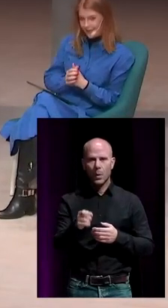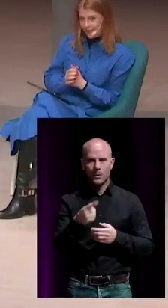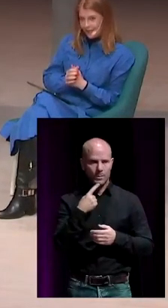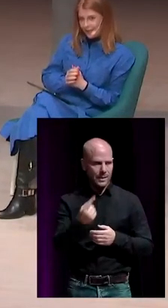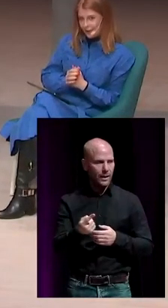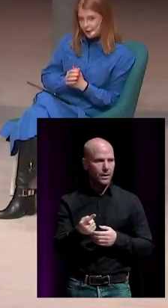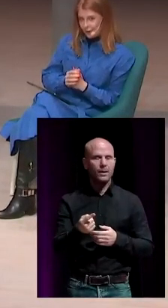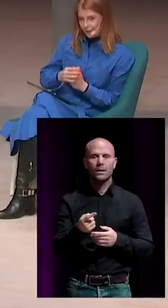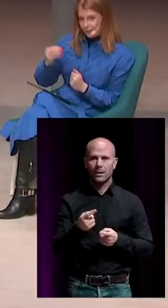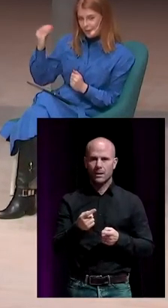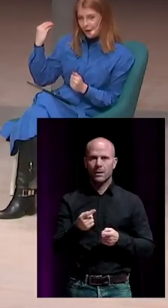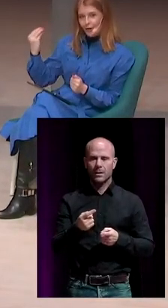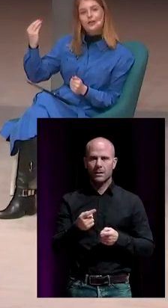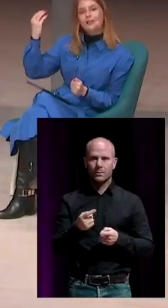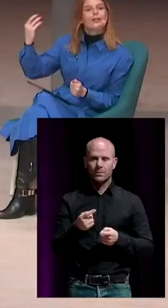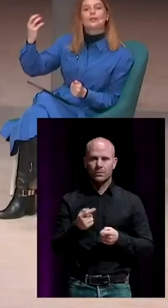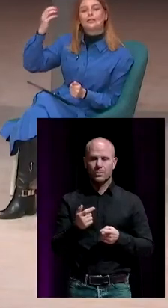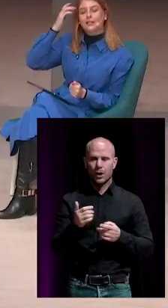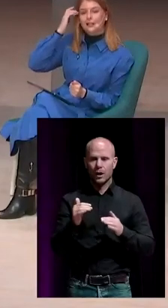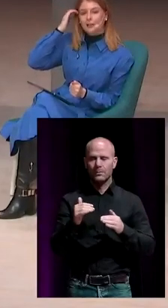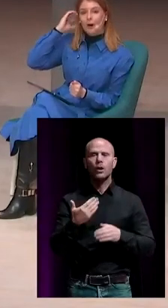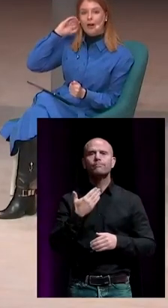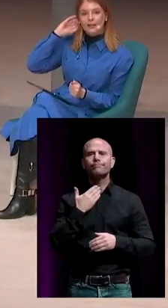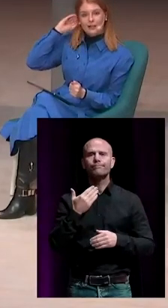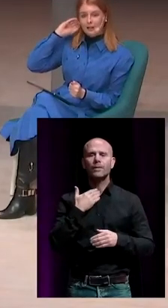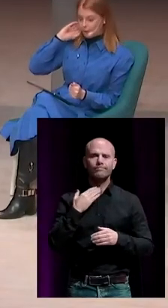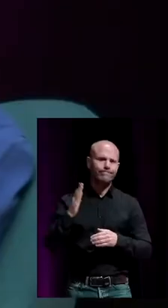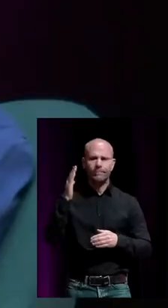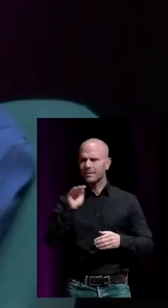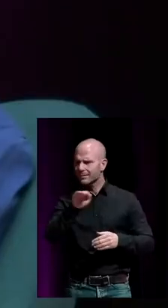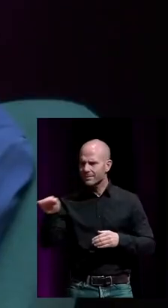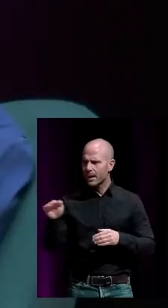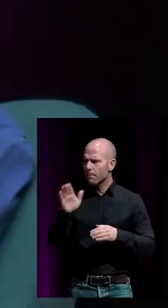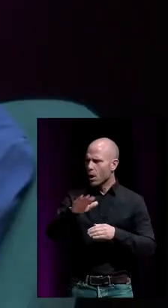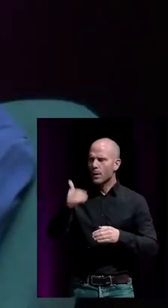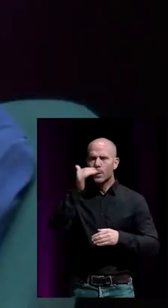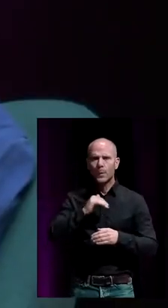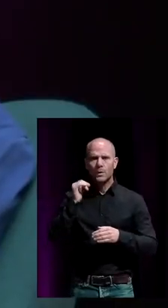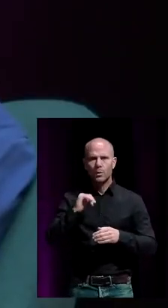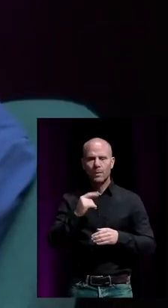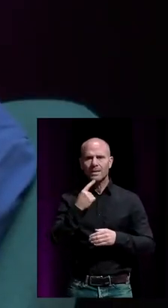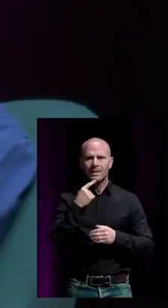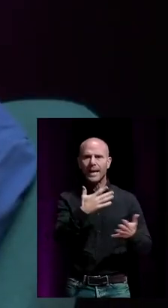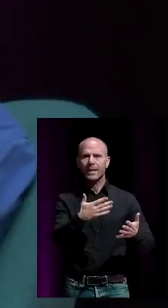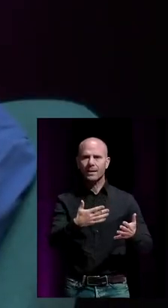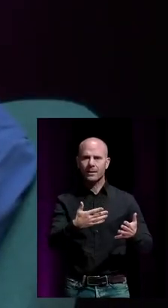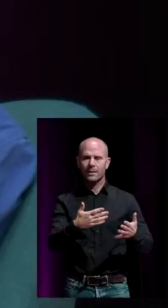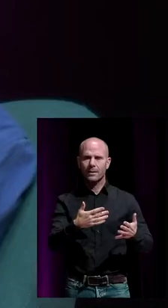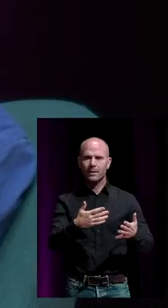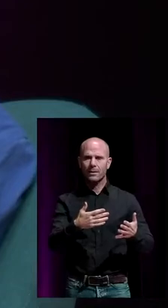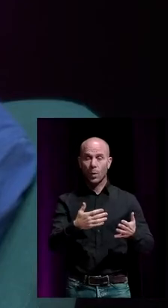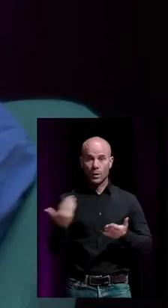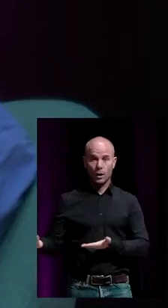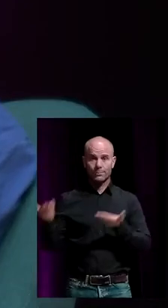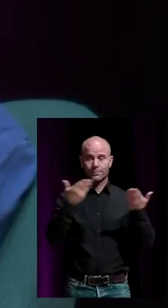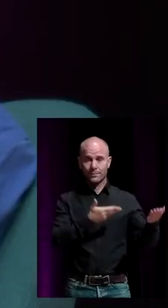att höj din röst till barnen och unga. Och kommer därför också